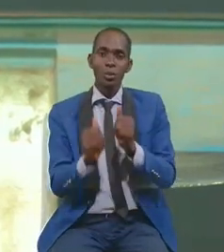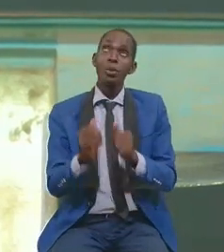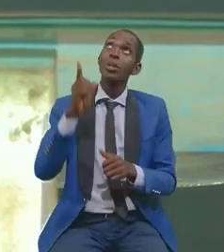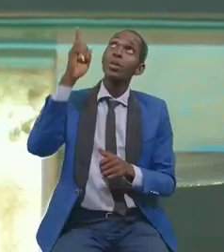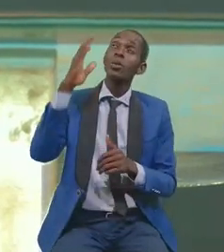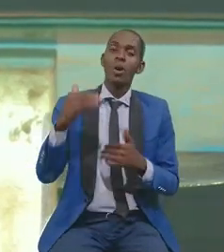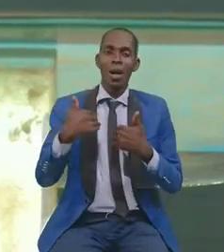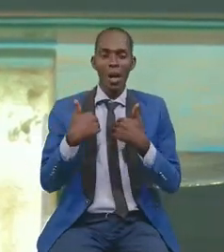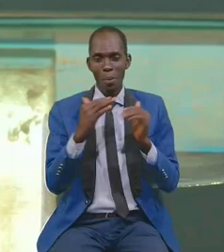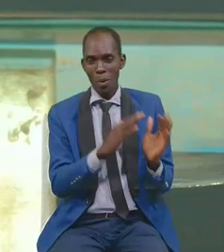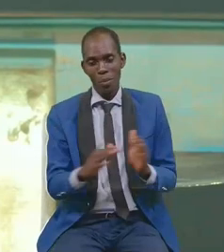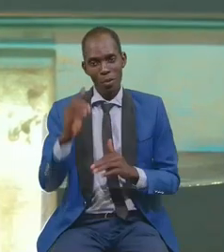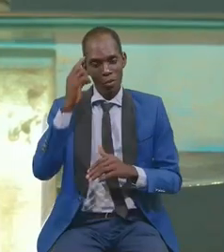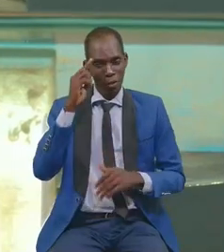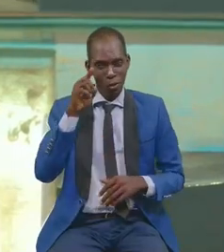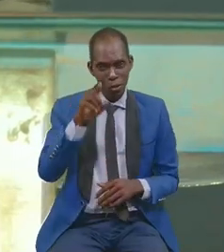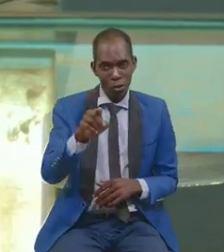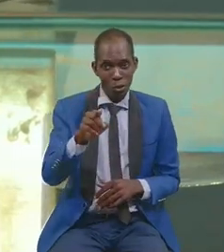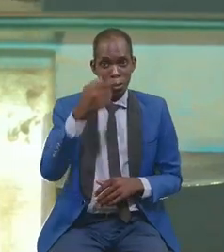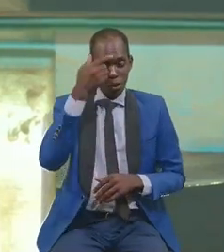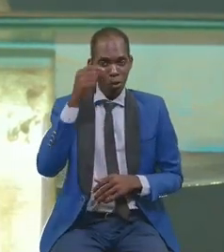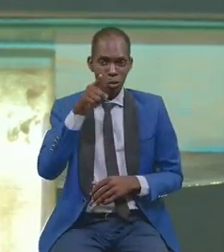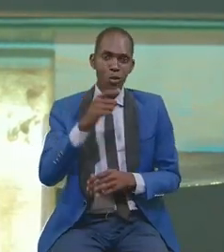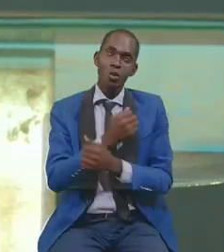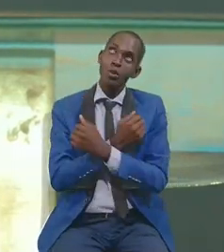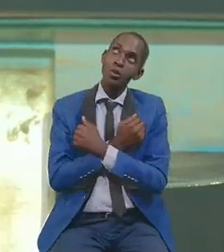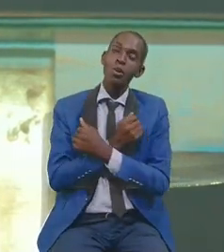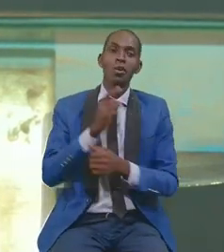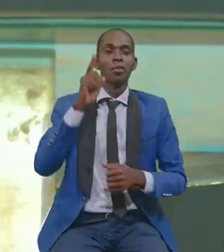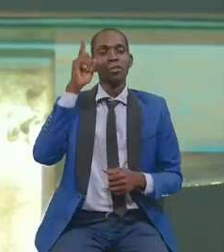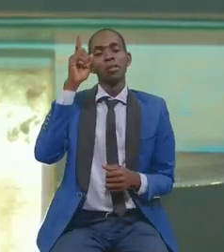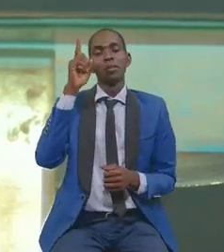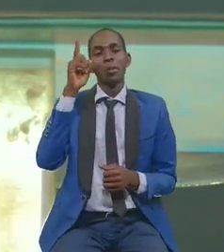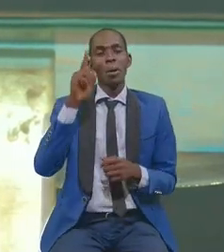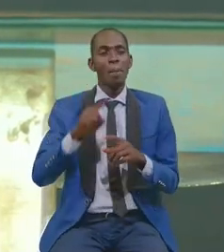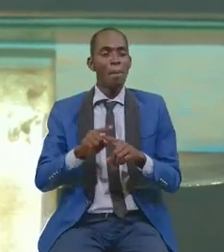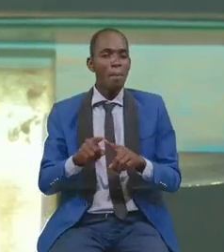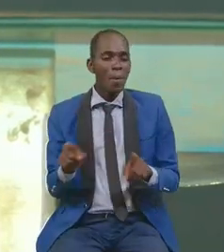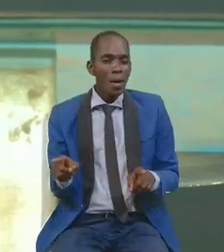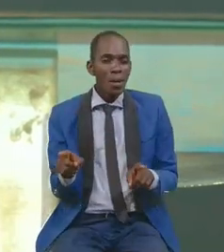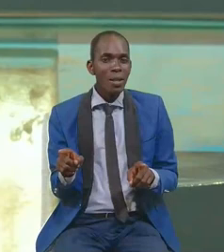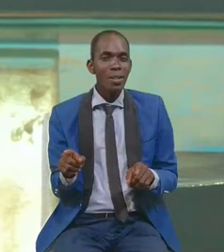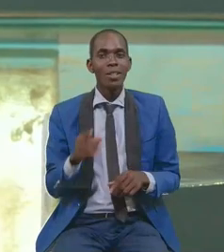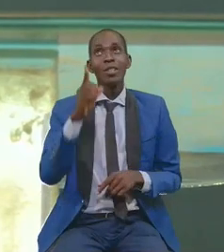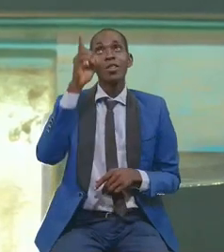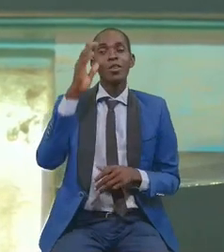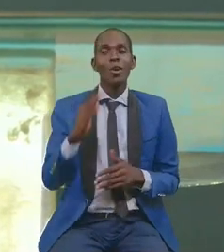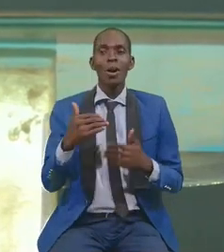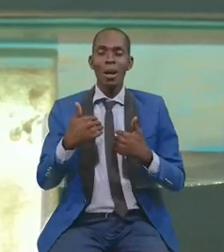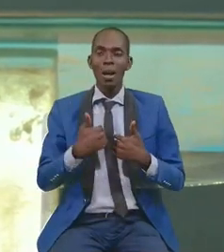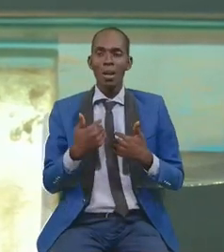qui, de tout homme qui te connaît, des choses que Dieu a préparées pour toi parce que tu